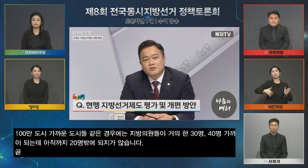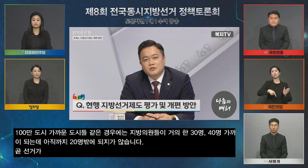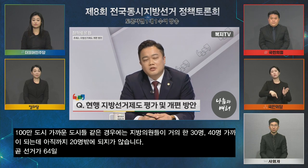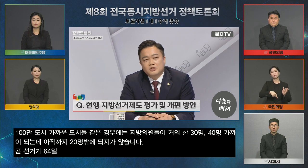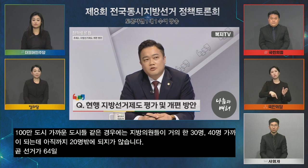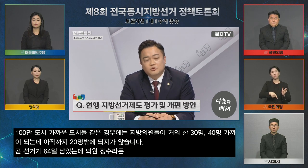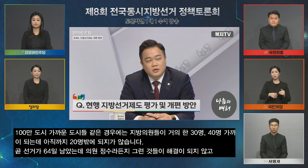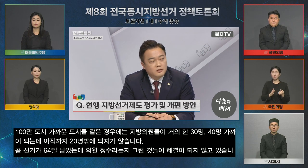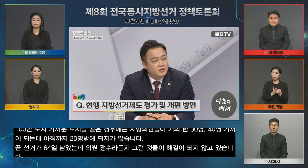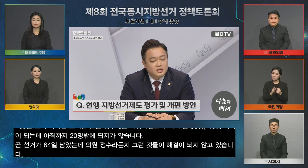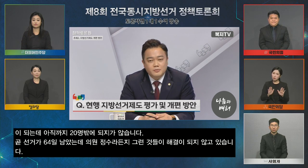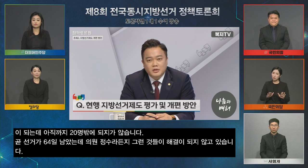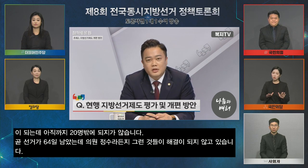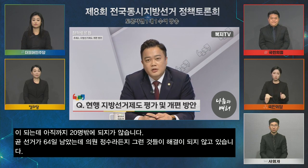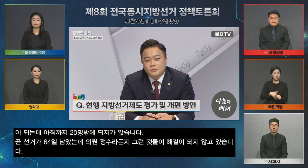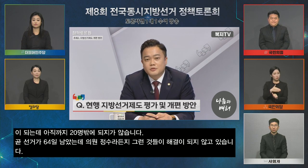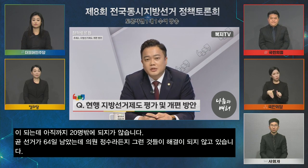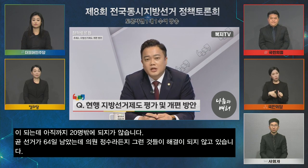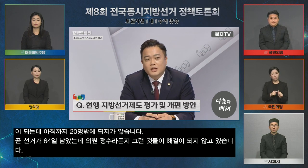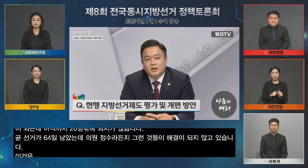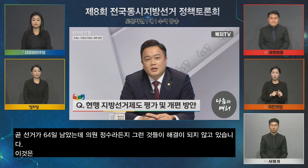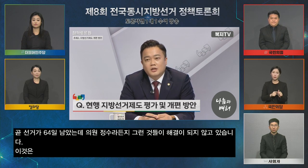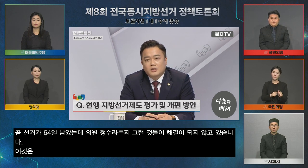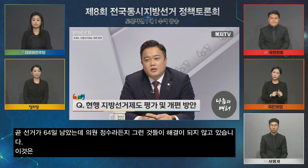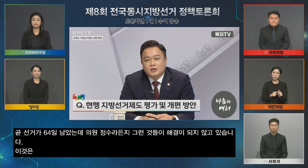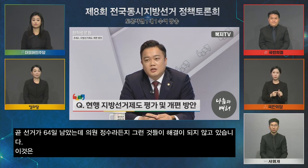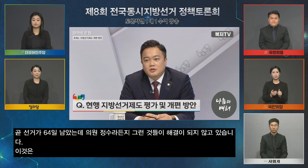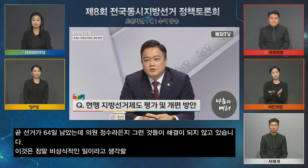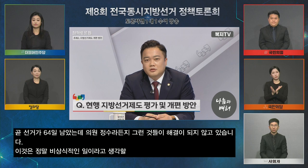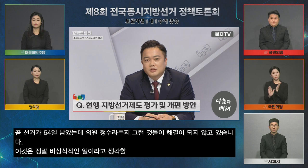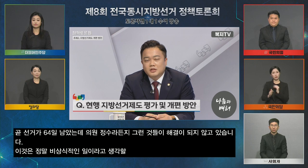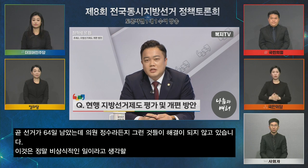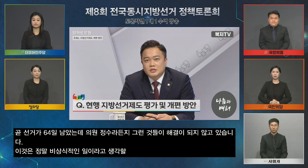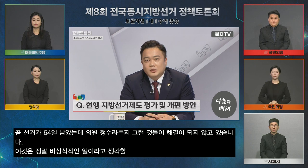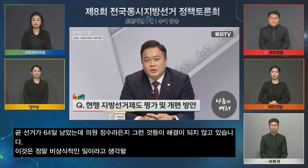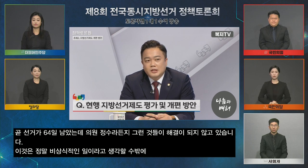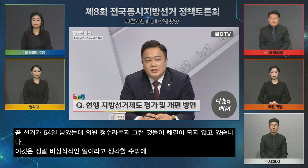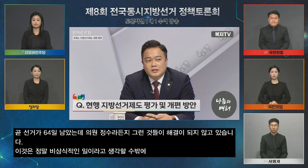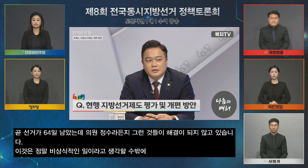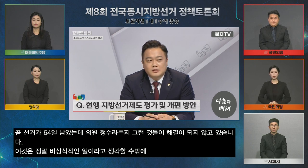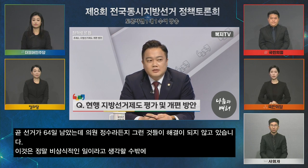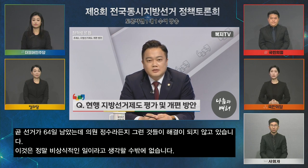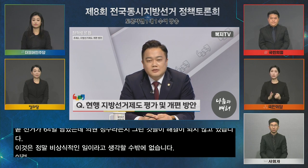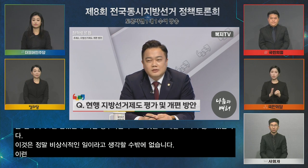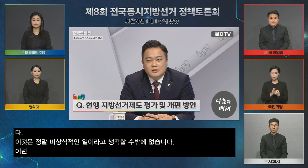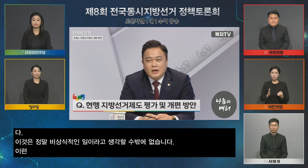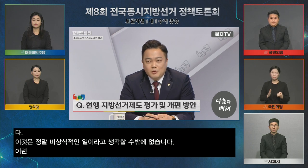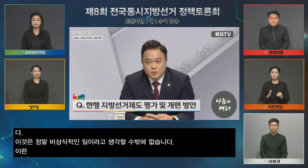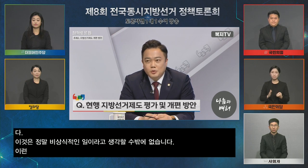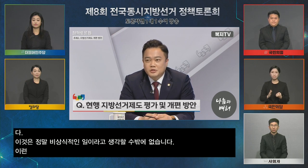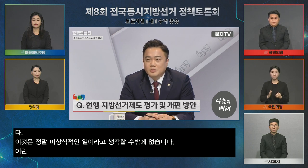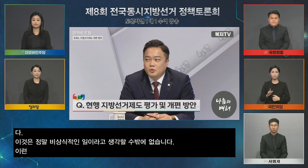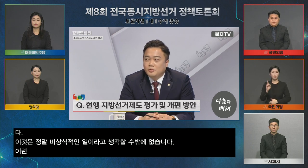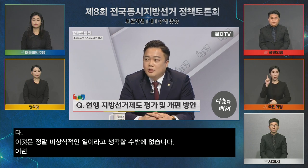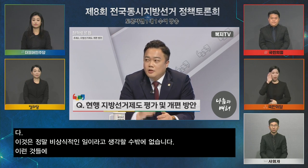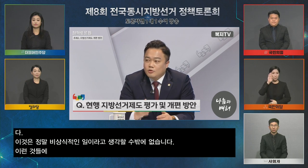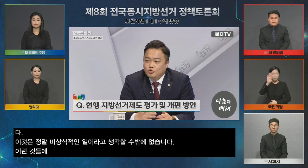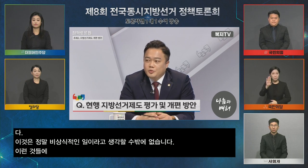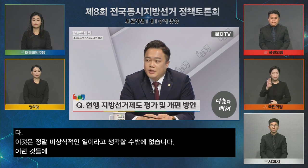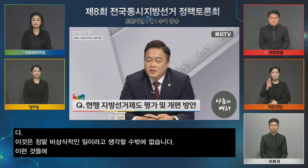비상식적인 일이라고 생각할 수밖에 없습니다. 이런 것들에 대해서 앞으로